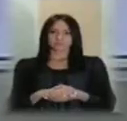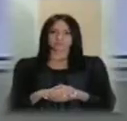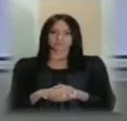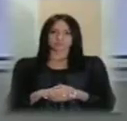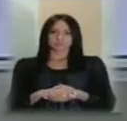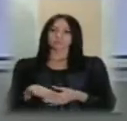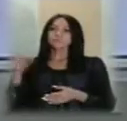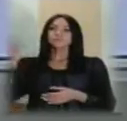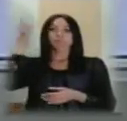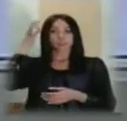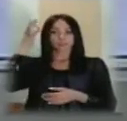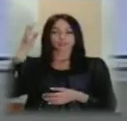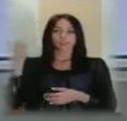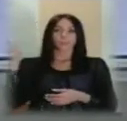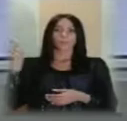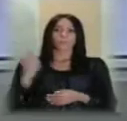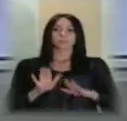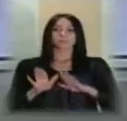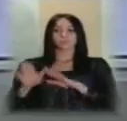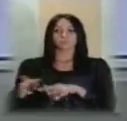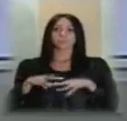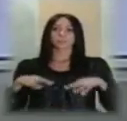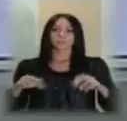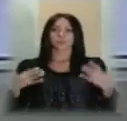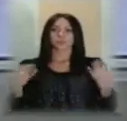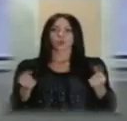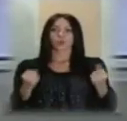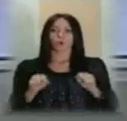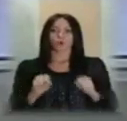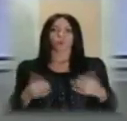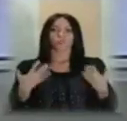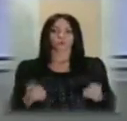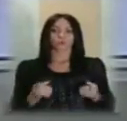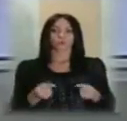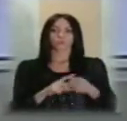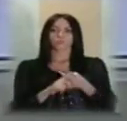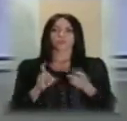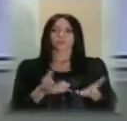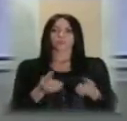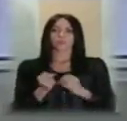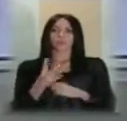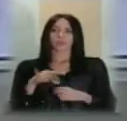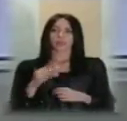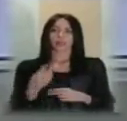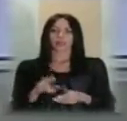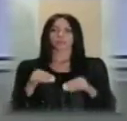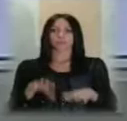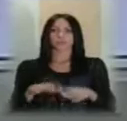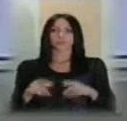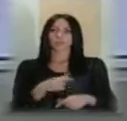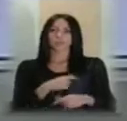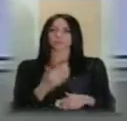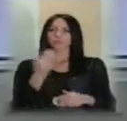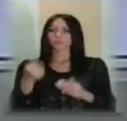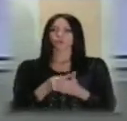Нагадаємо, приїзд заступника міністра охорони здоров'я пов'язаний із прийнятим 12 липня рішенням депутатів звернутись до Кабміну та Верховної